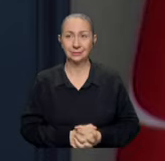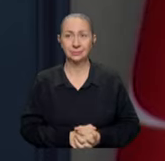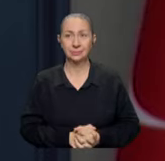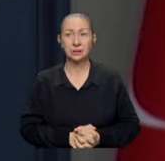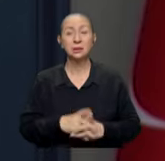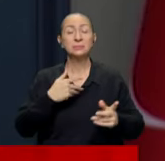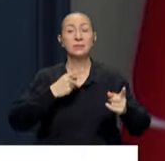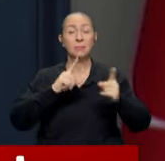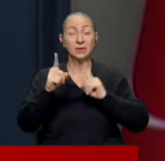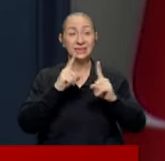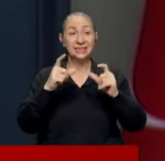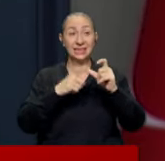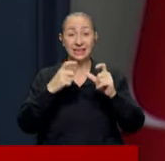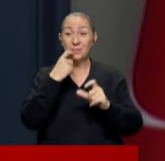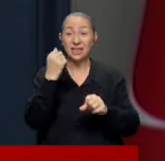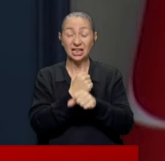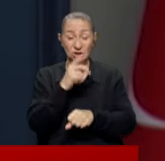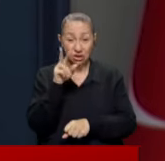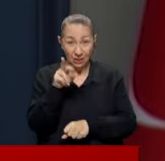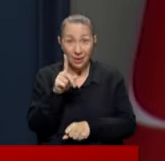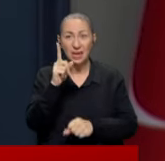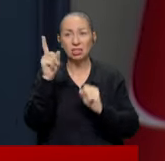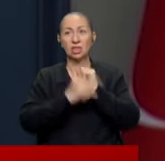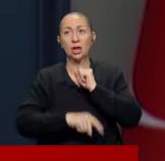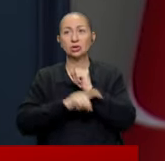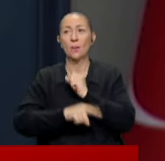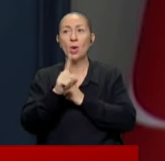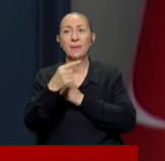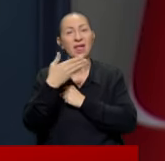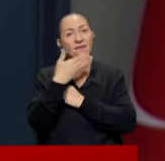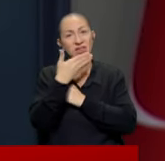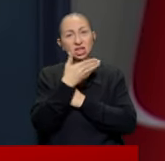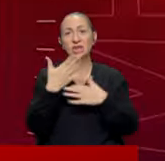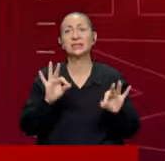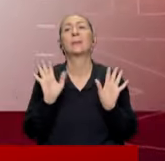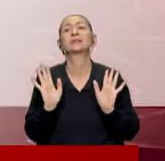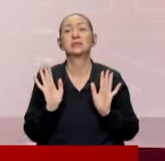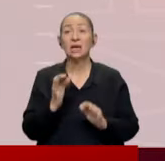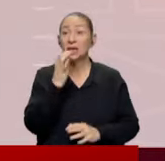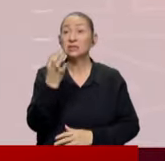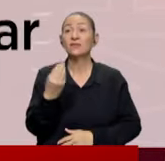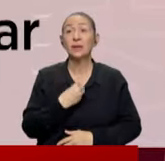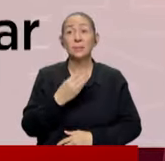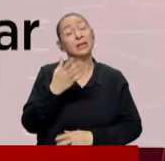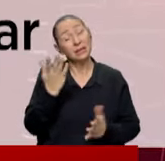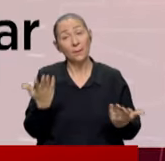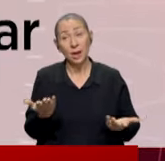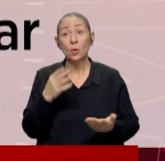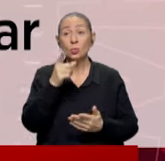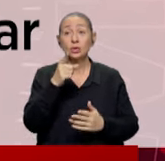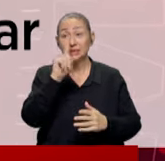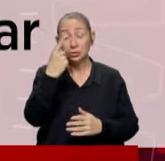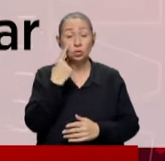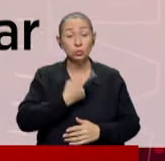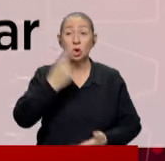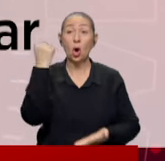Bizim yargımız Selahattin Demirtaş gibi bir teröriste böyle bir imkan hazırlamaz. İzin verilmeyebilirdi de tabii. Bunun da